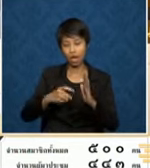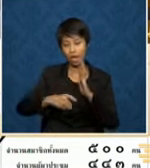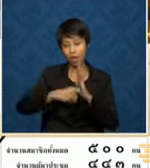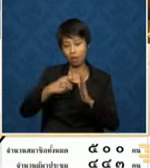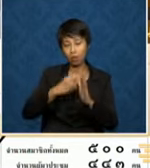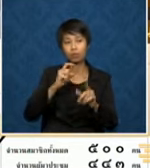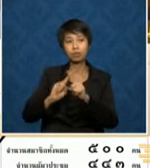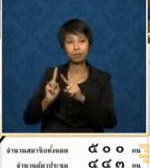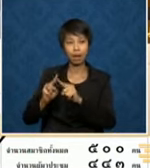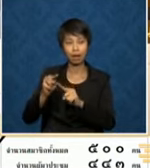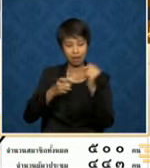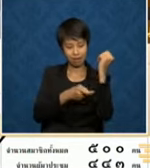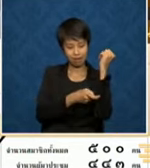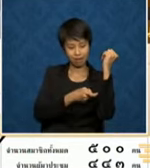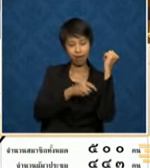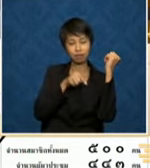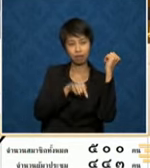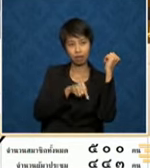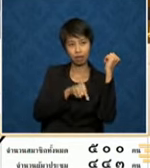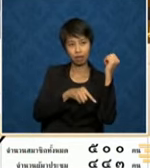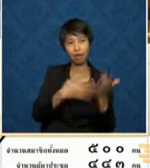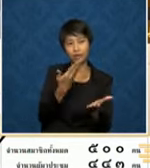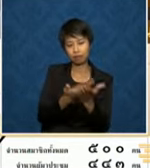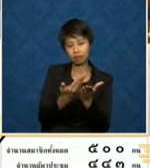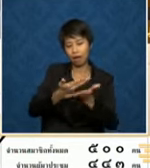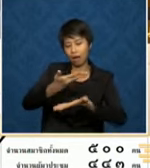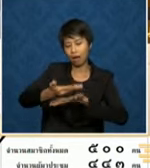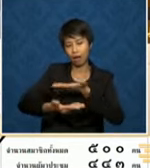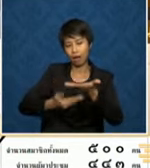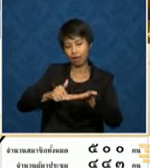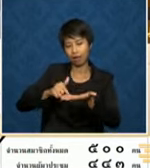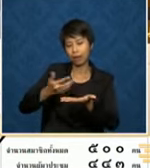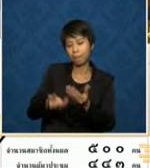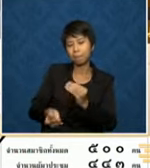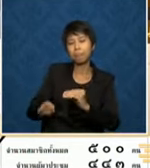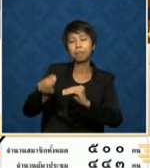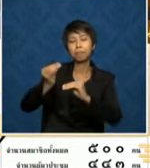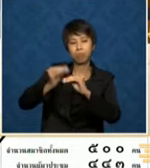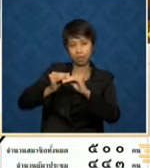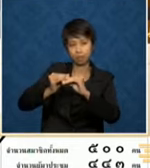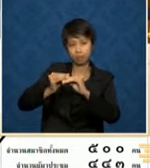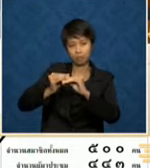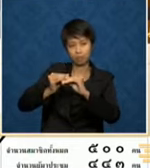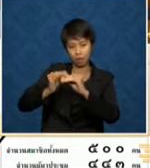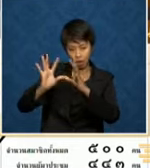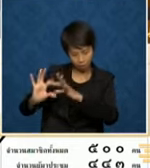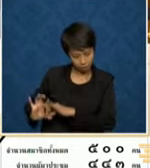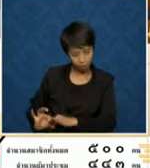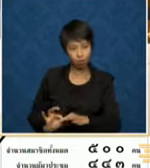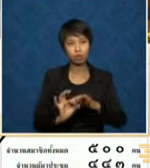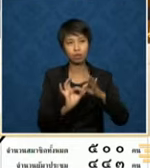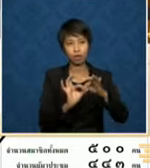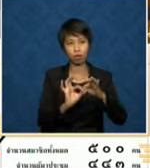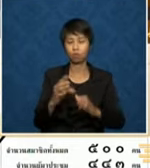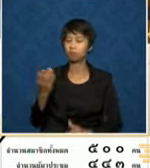ลที่ทำให้ยางราคานะครับสูงขึ้นมันก็สอดคล้องกับที่ท่าน